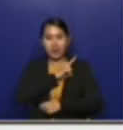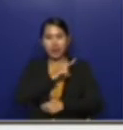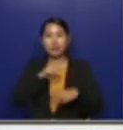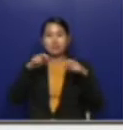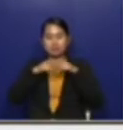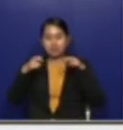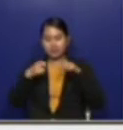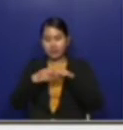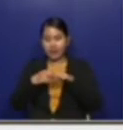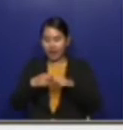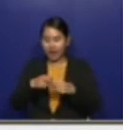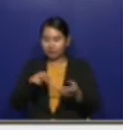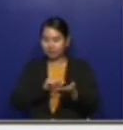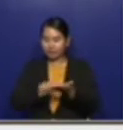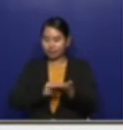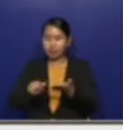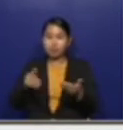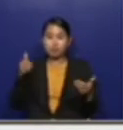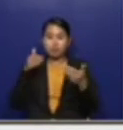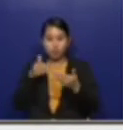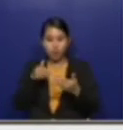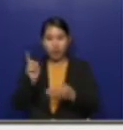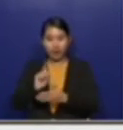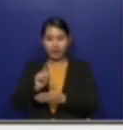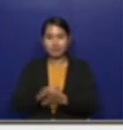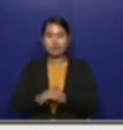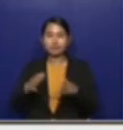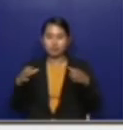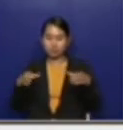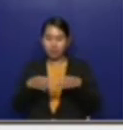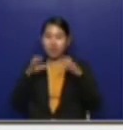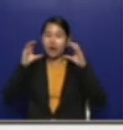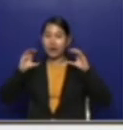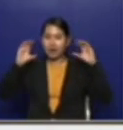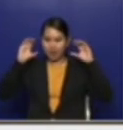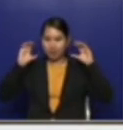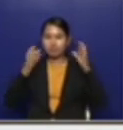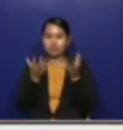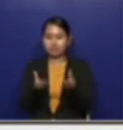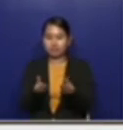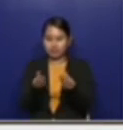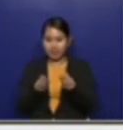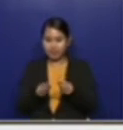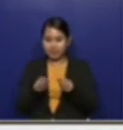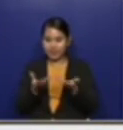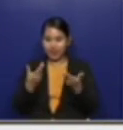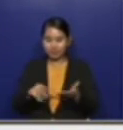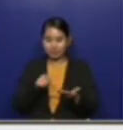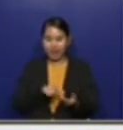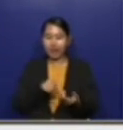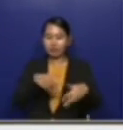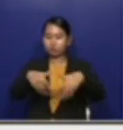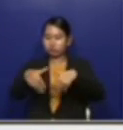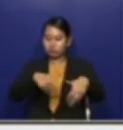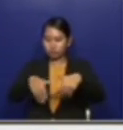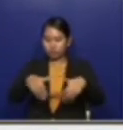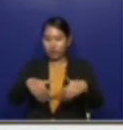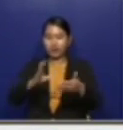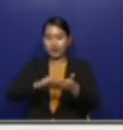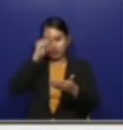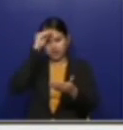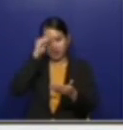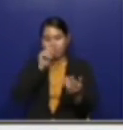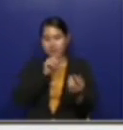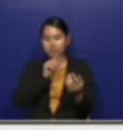าที่ตรงจุดก็คือตัวรัฐบาลรับเรื่องนี้พบปะกับนักเรียนนิสิ